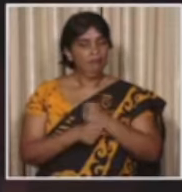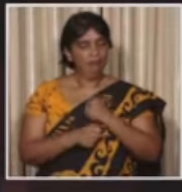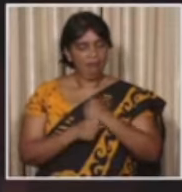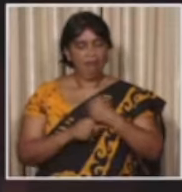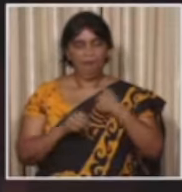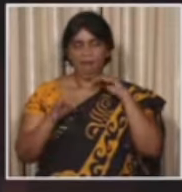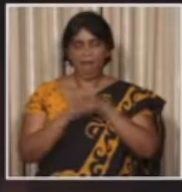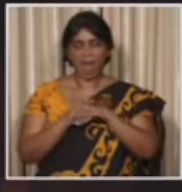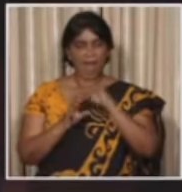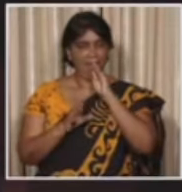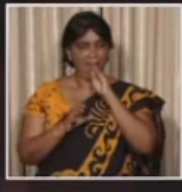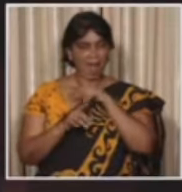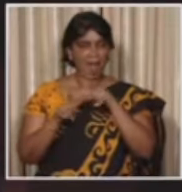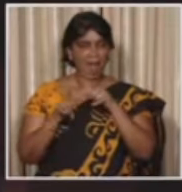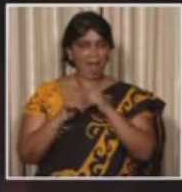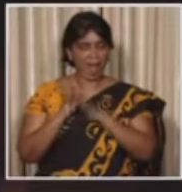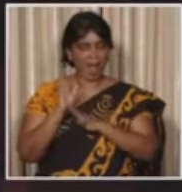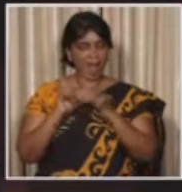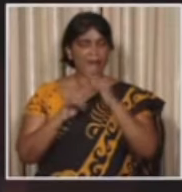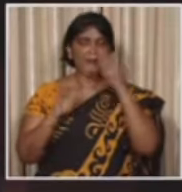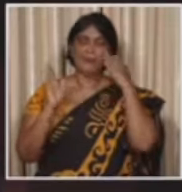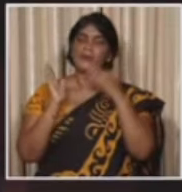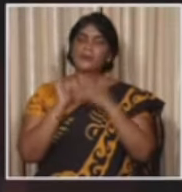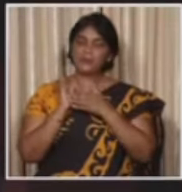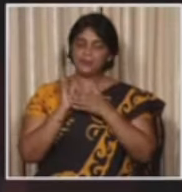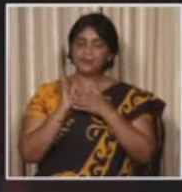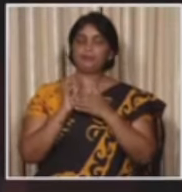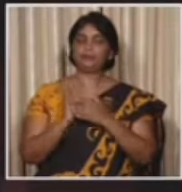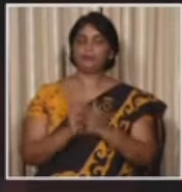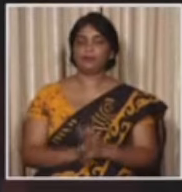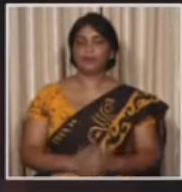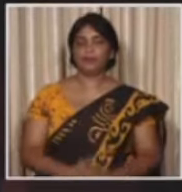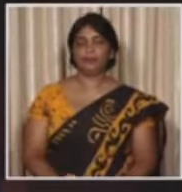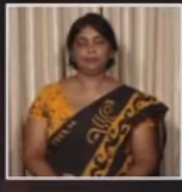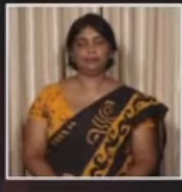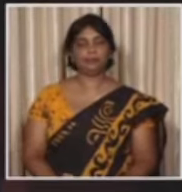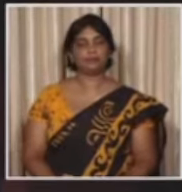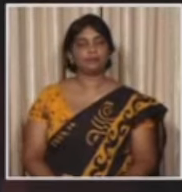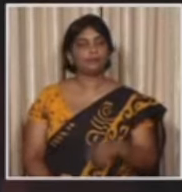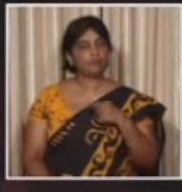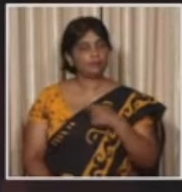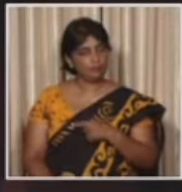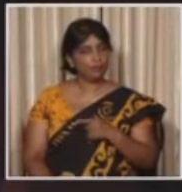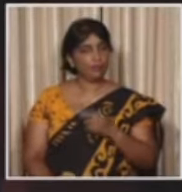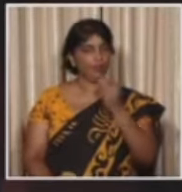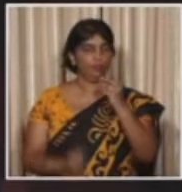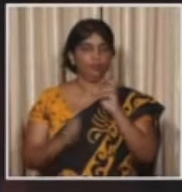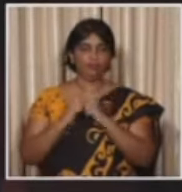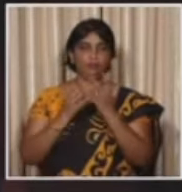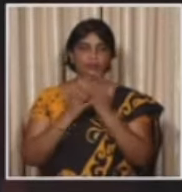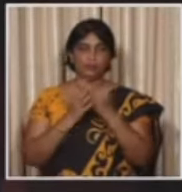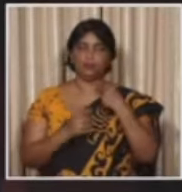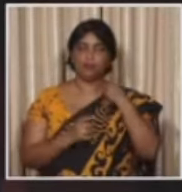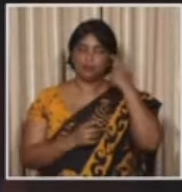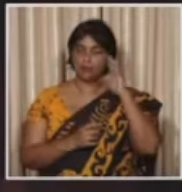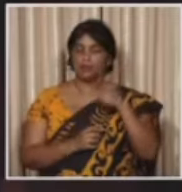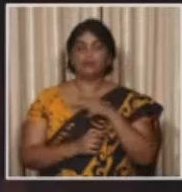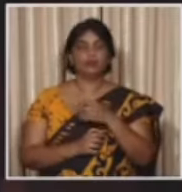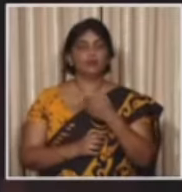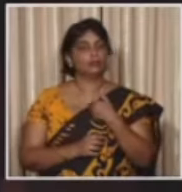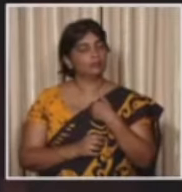අදාළ ඇමතිවරුන්ගේ අවධානය යොමු කරලා මේකට යම් කිසි විසඳුමක් අපි බලාපොරොත්තු වෙනවා. ඒ නිසා